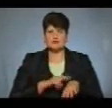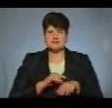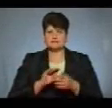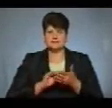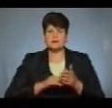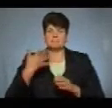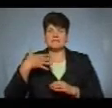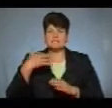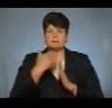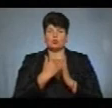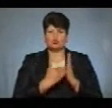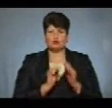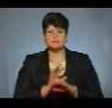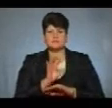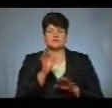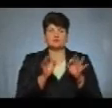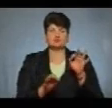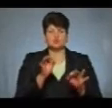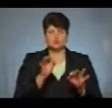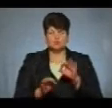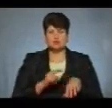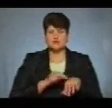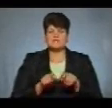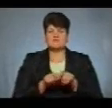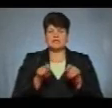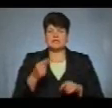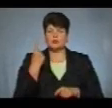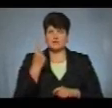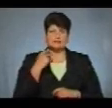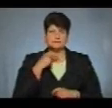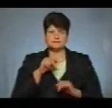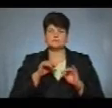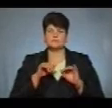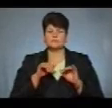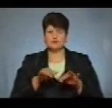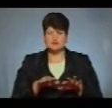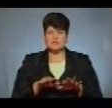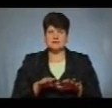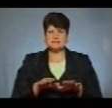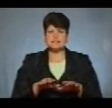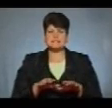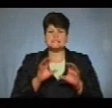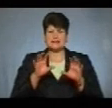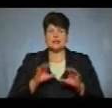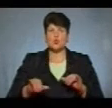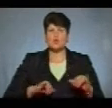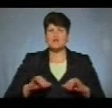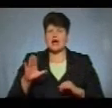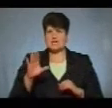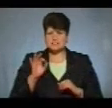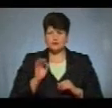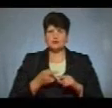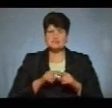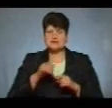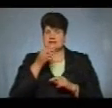50 адмінпротоколів, які направили до суду. У поліції відкрили одне кримінальне провадження за статтею «Хуліганство». Про це розповів начальник